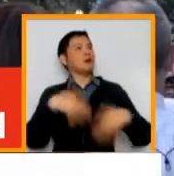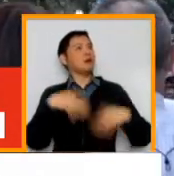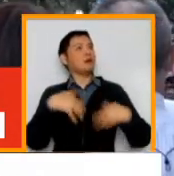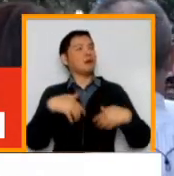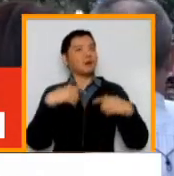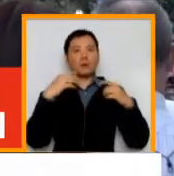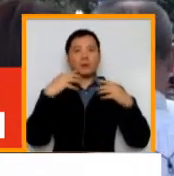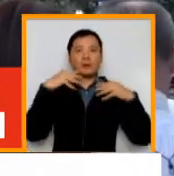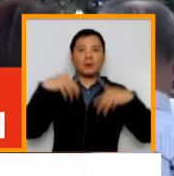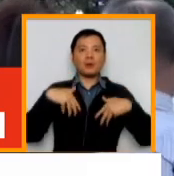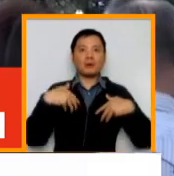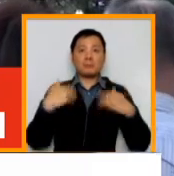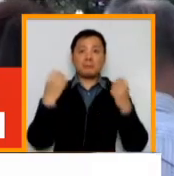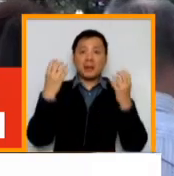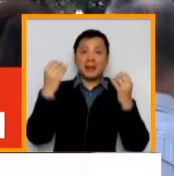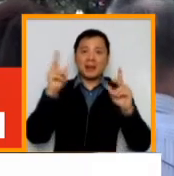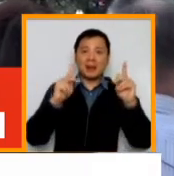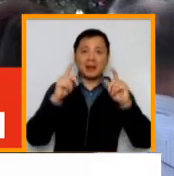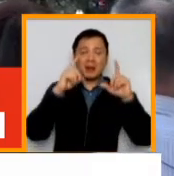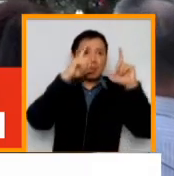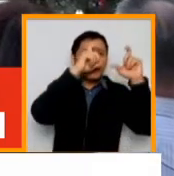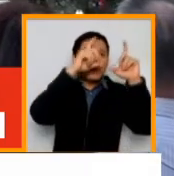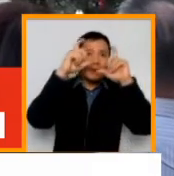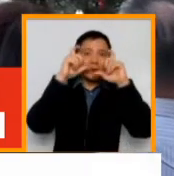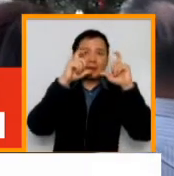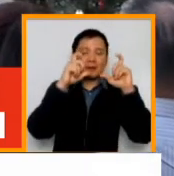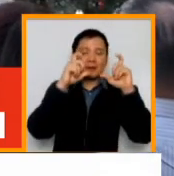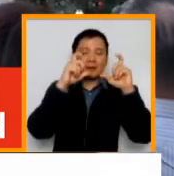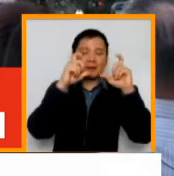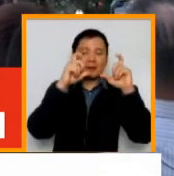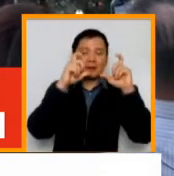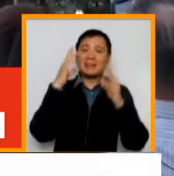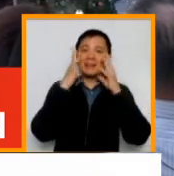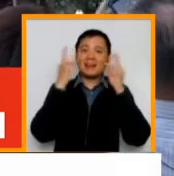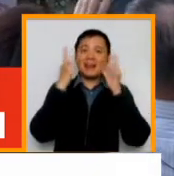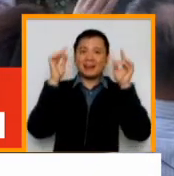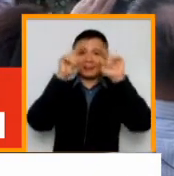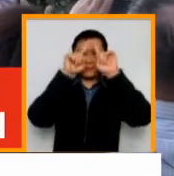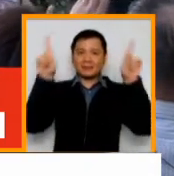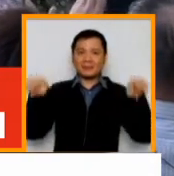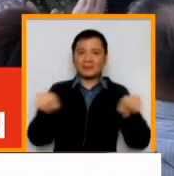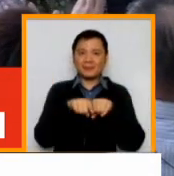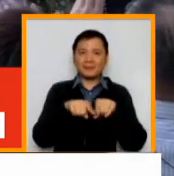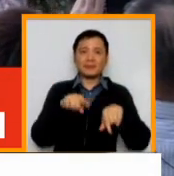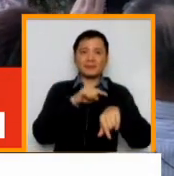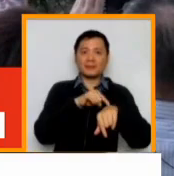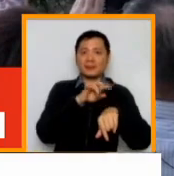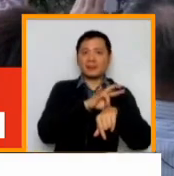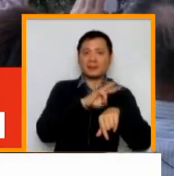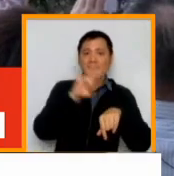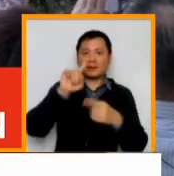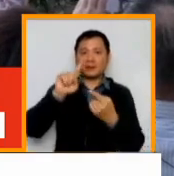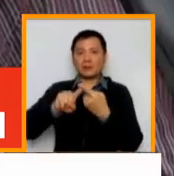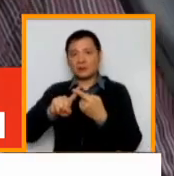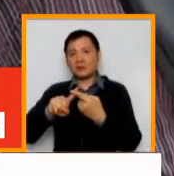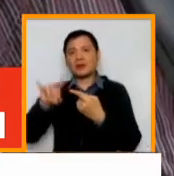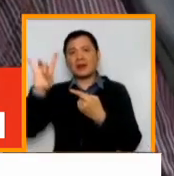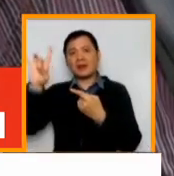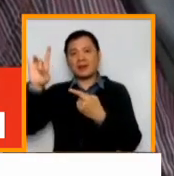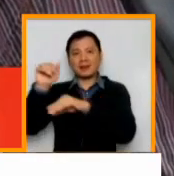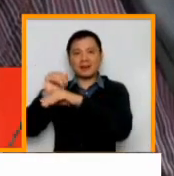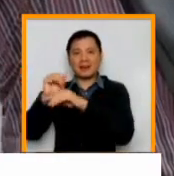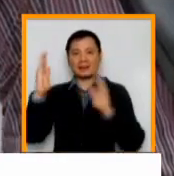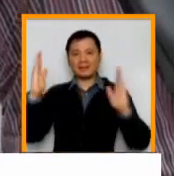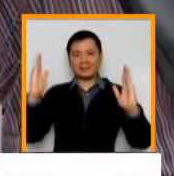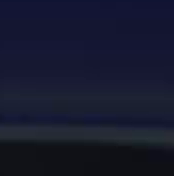video. Pwede makita ang giant cat billboard tuwing alas 7 ng umaga hanggang alas 8 ng gabi.